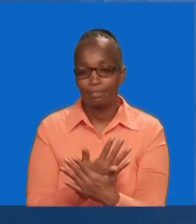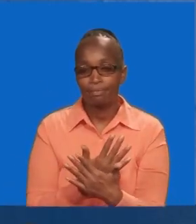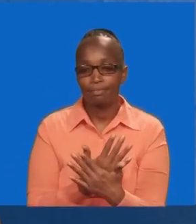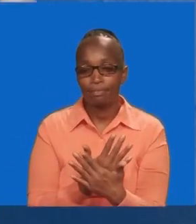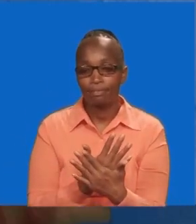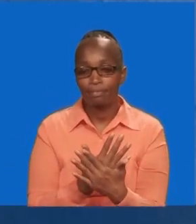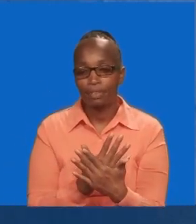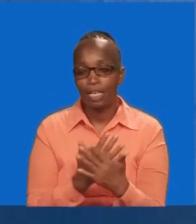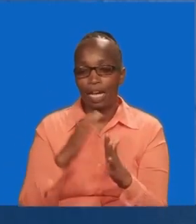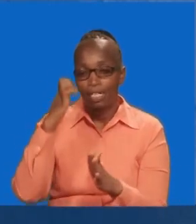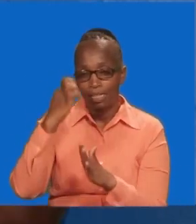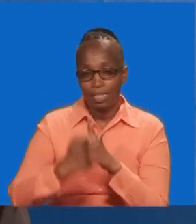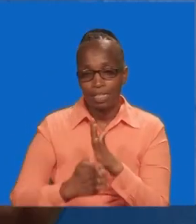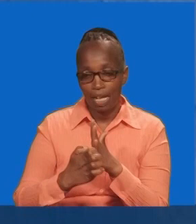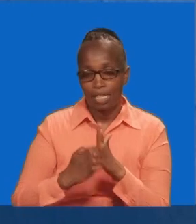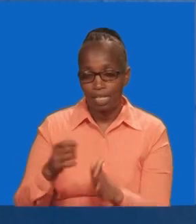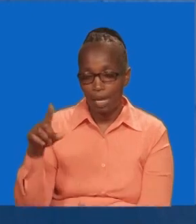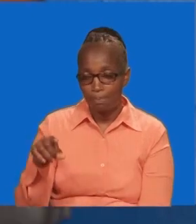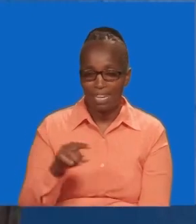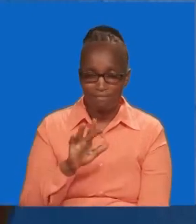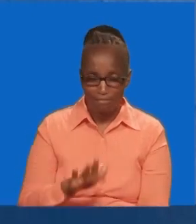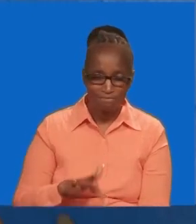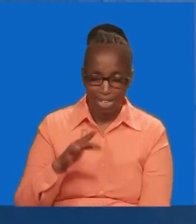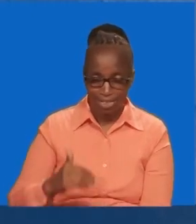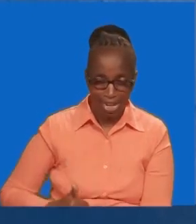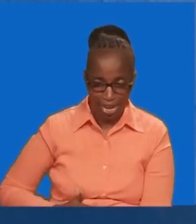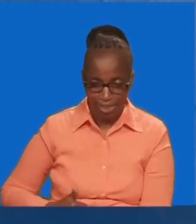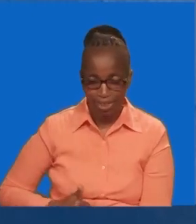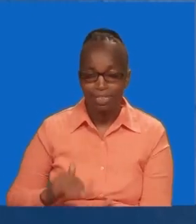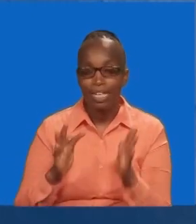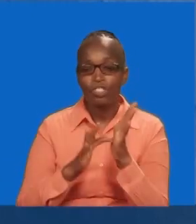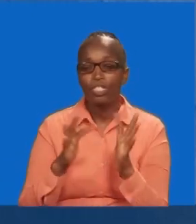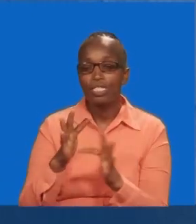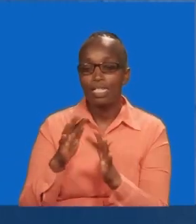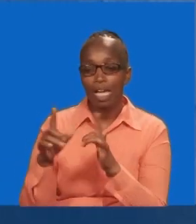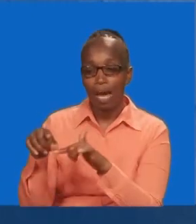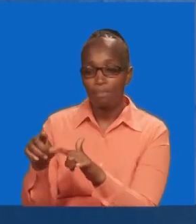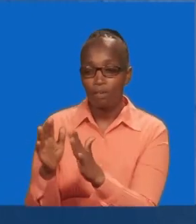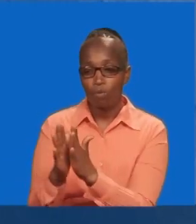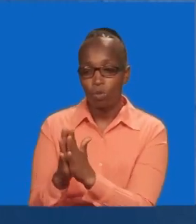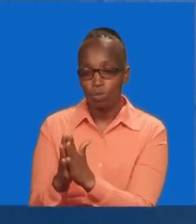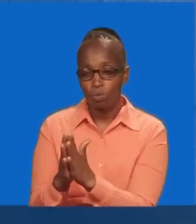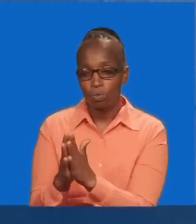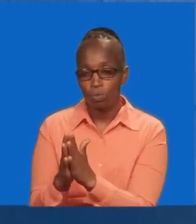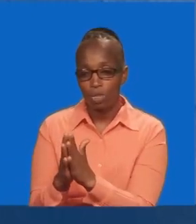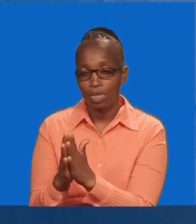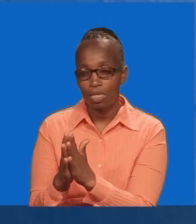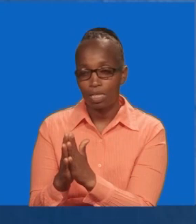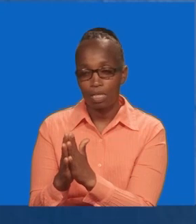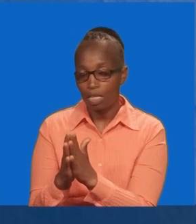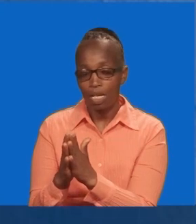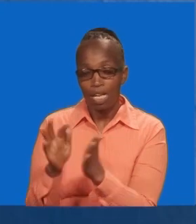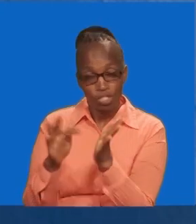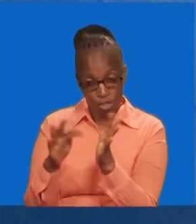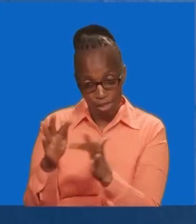usiku, mwisho akaona njaa. Yesu Kristo alikuwa na Mungu, alikuwa